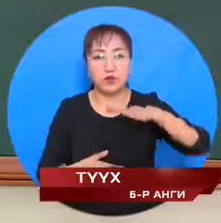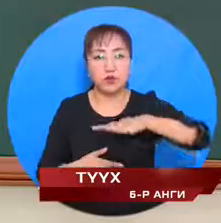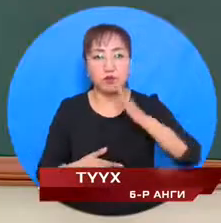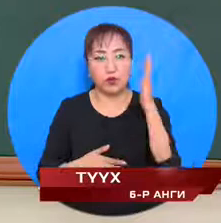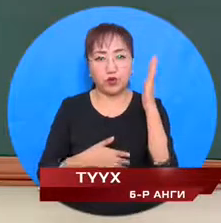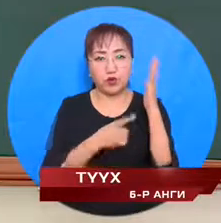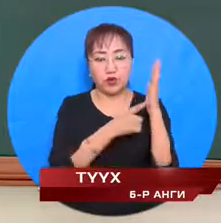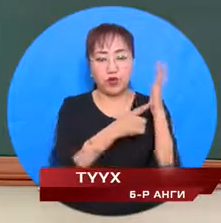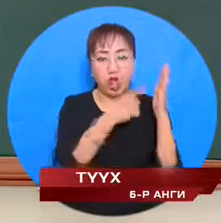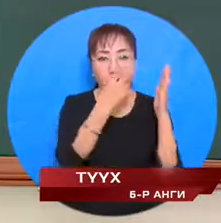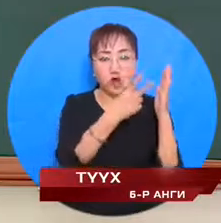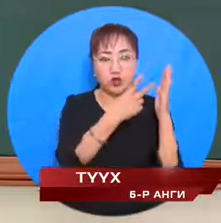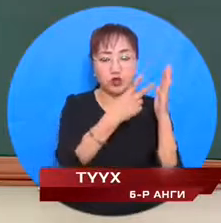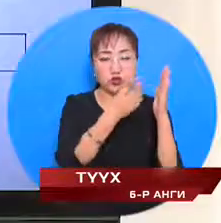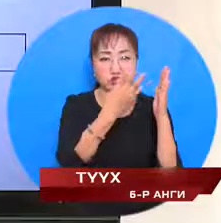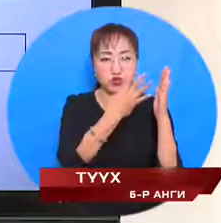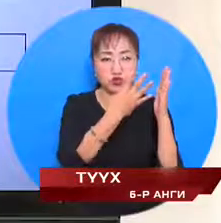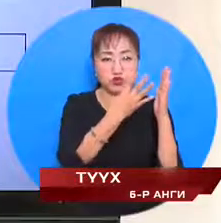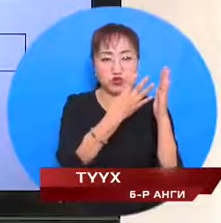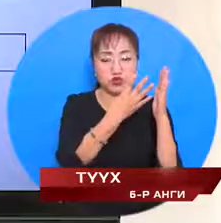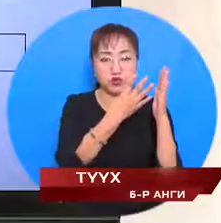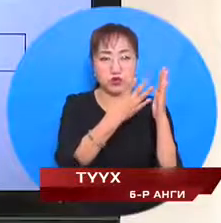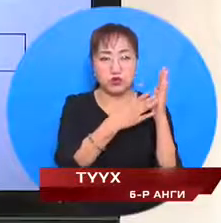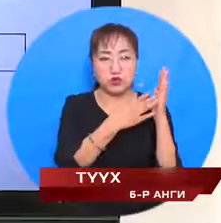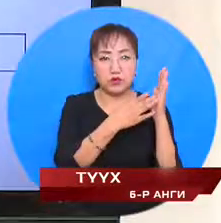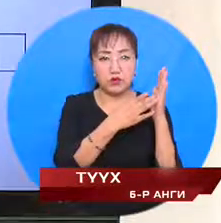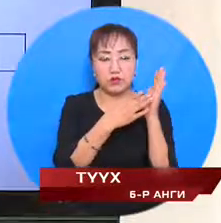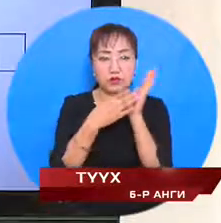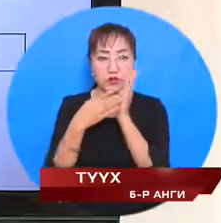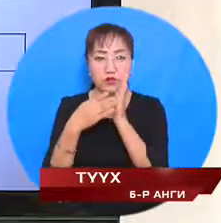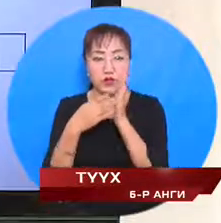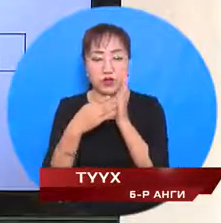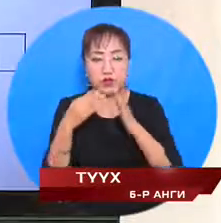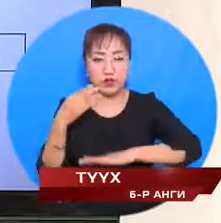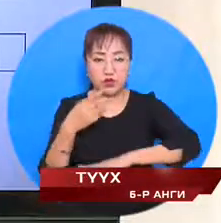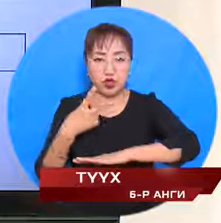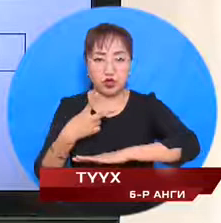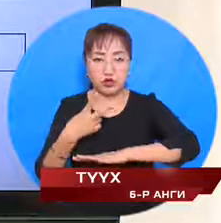нь 4 нүдтэй байна. Хэвтээгийн 2 нь 6 нүдтэй байна.